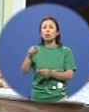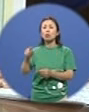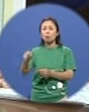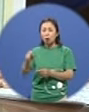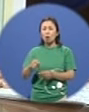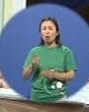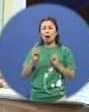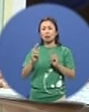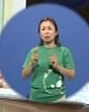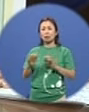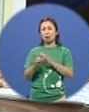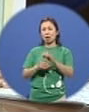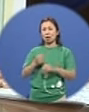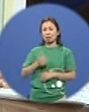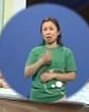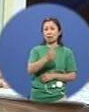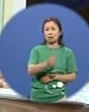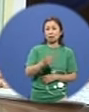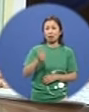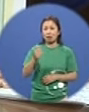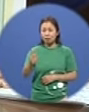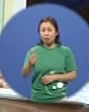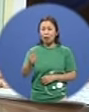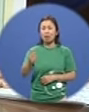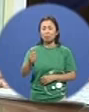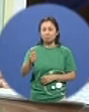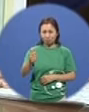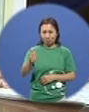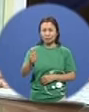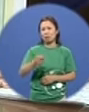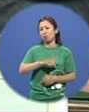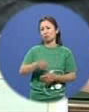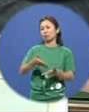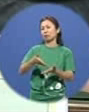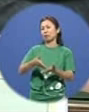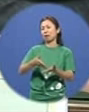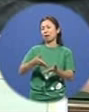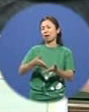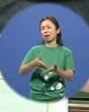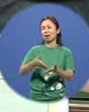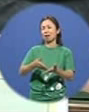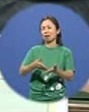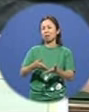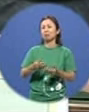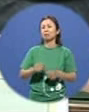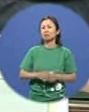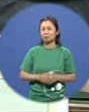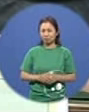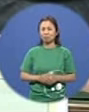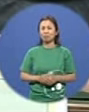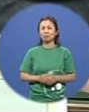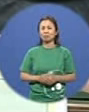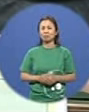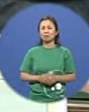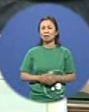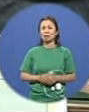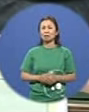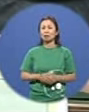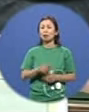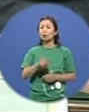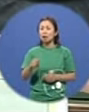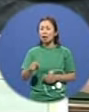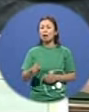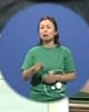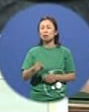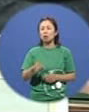さなんかにこう入ってもらってどんなに立派な気温があるんだということをちゃんと教えてもらったらそういうところからも和山に